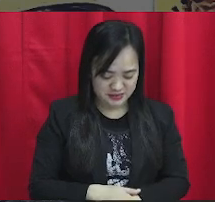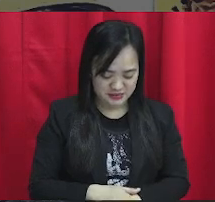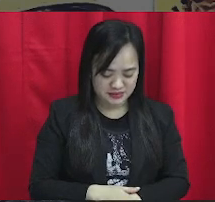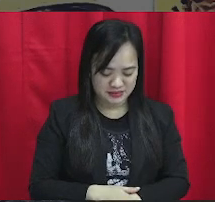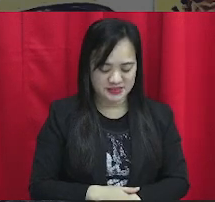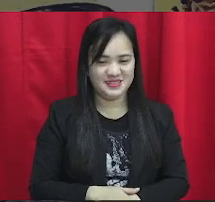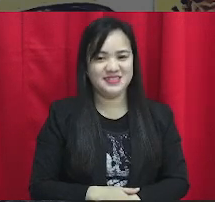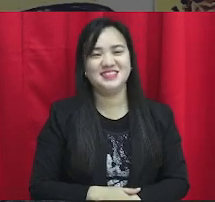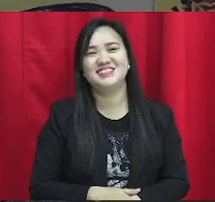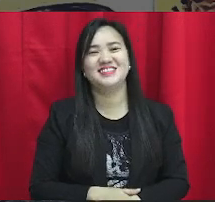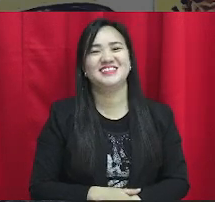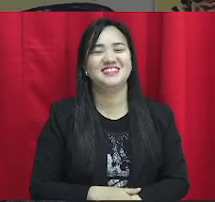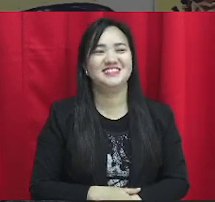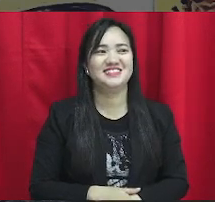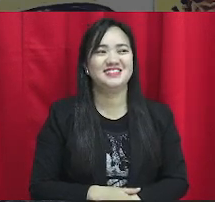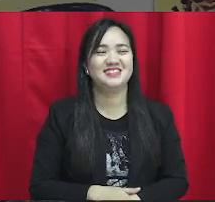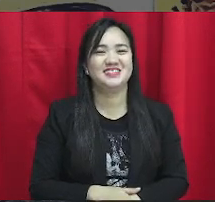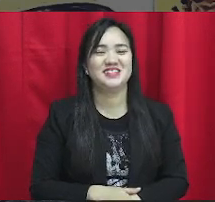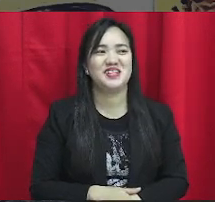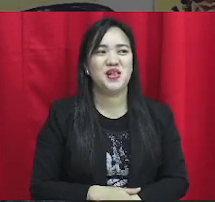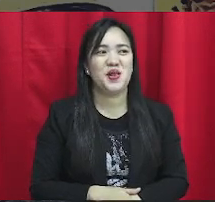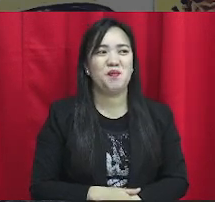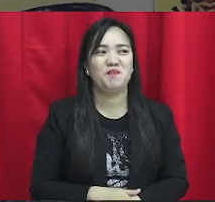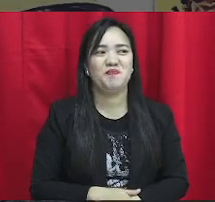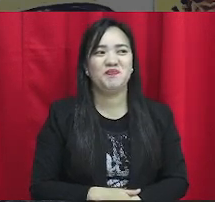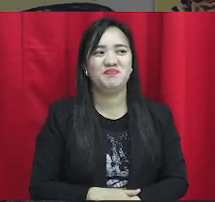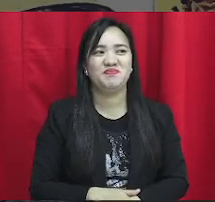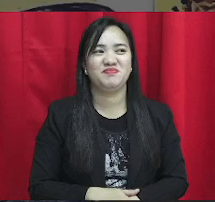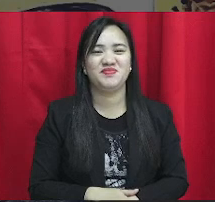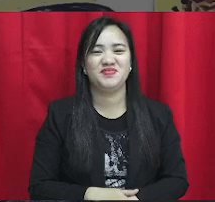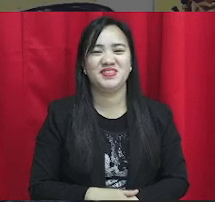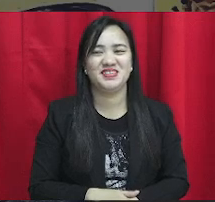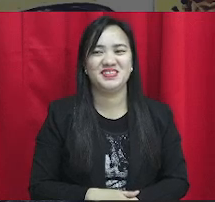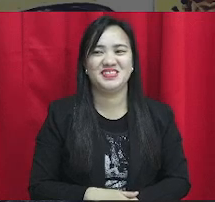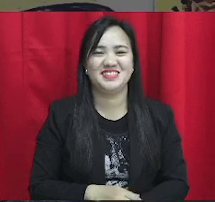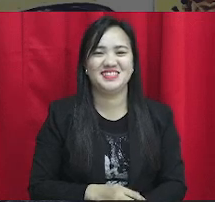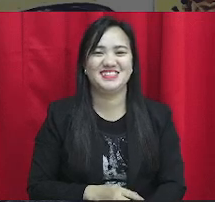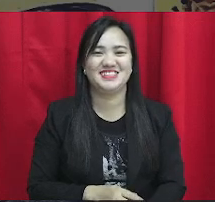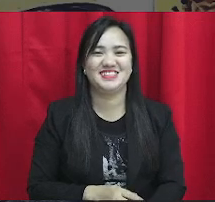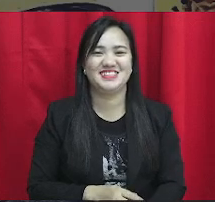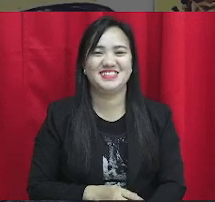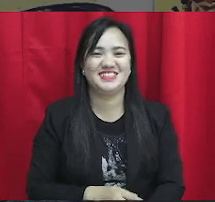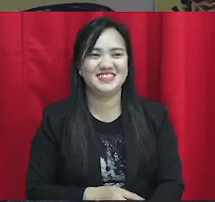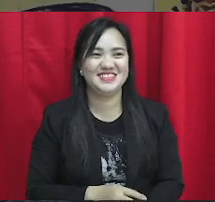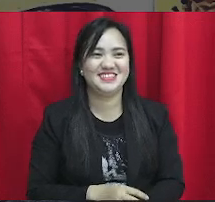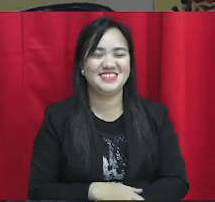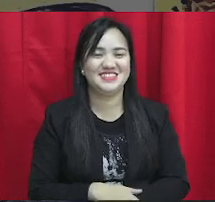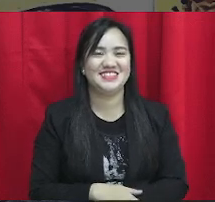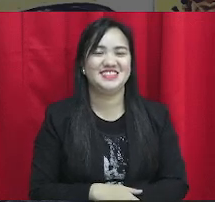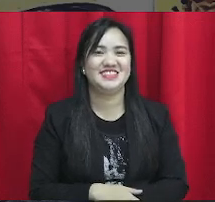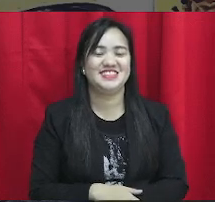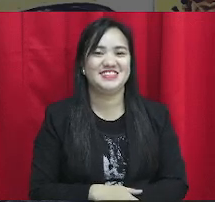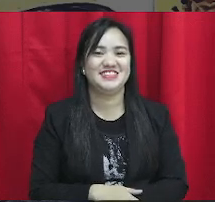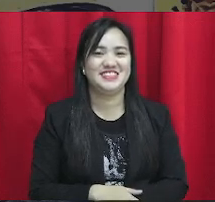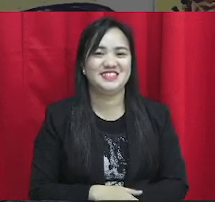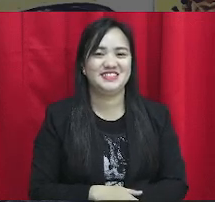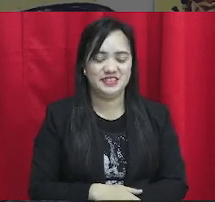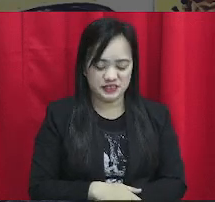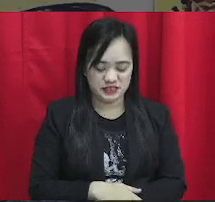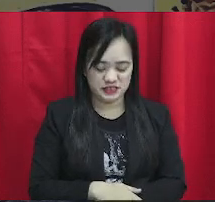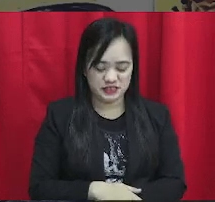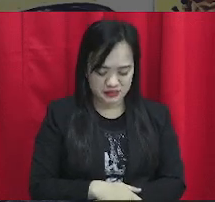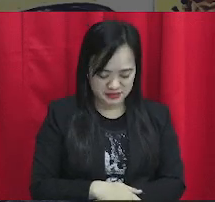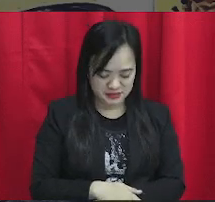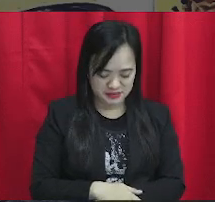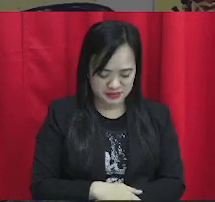ko nagpapasada. Yeah, kala ko kasi nagpapasada kasi may harang ka sa kamay mo. Wala kasi yung wala yung main host natin. Alam mo